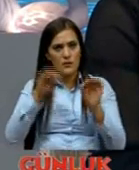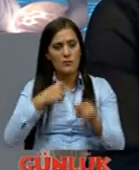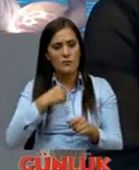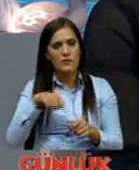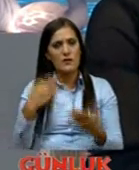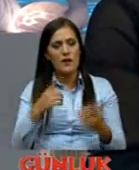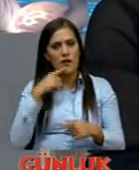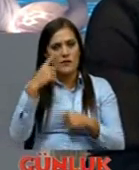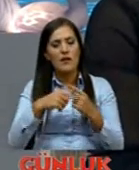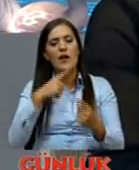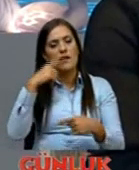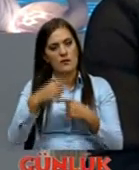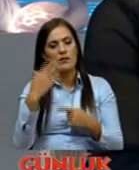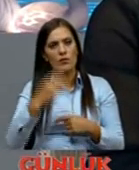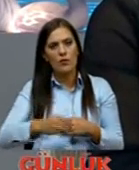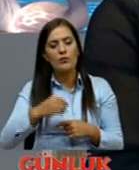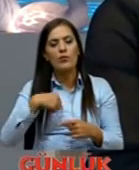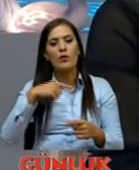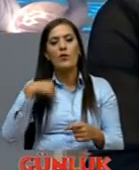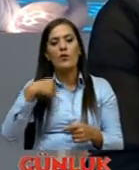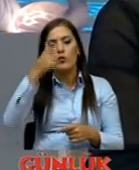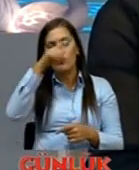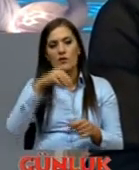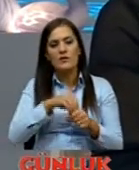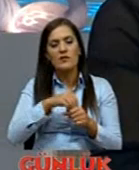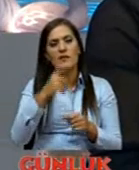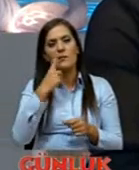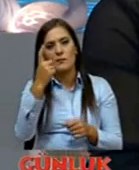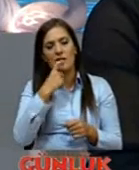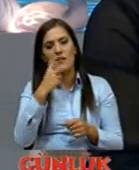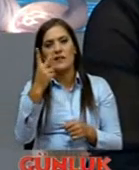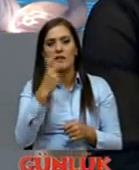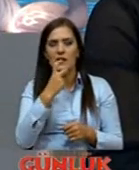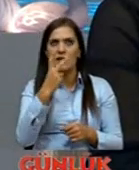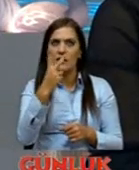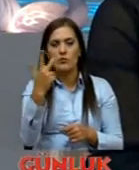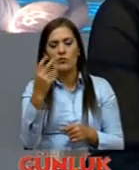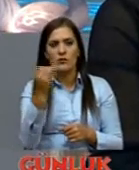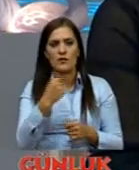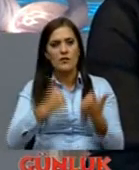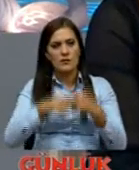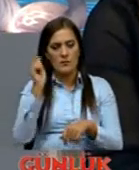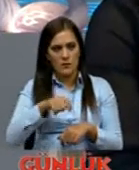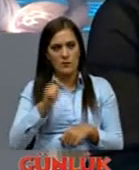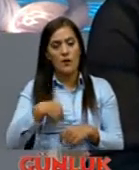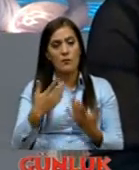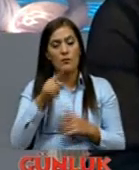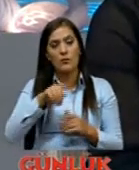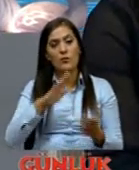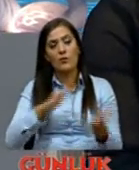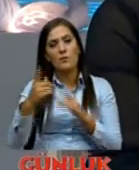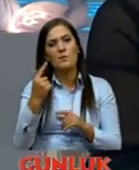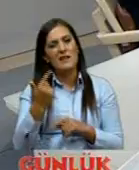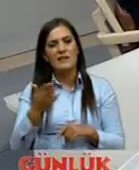biz her sene? Her sene oluyor. Ülkemizde yılda 2-3 kez yarışma yapılıyor. Ama bundan yana